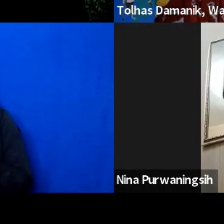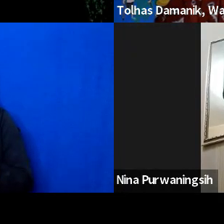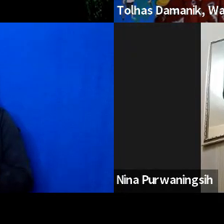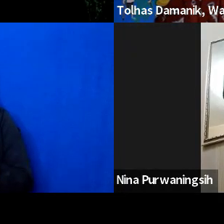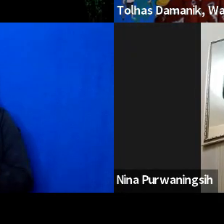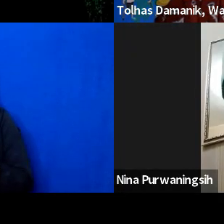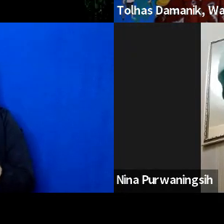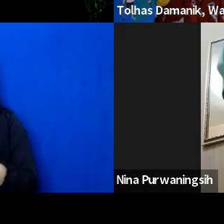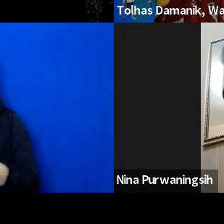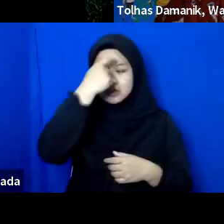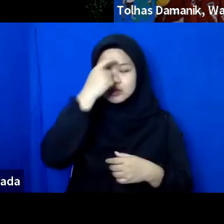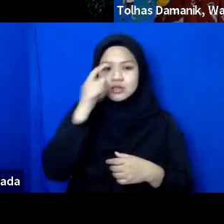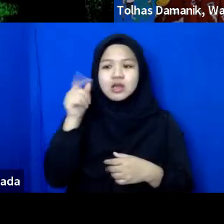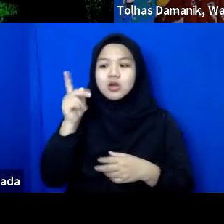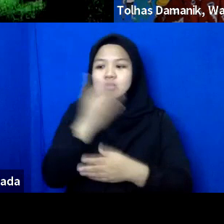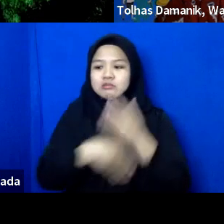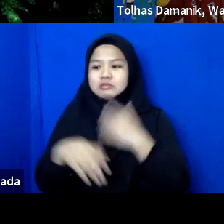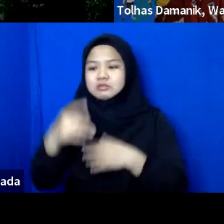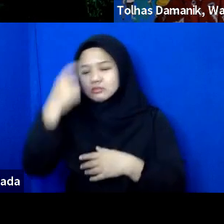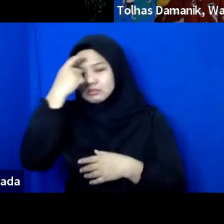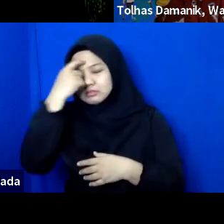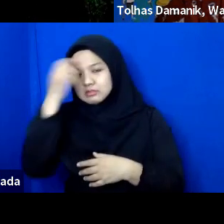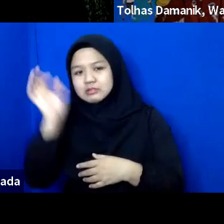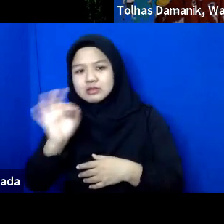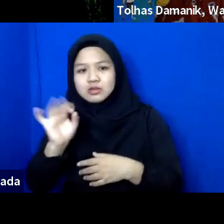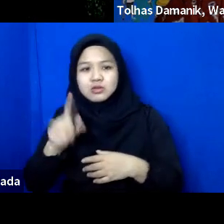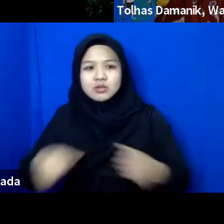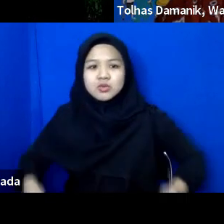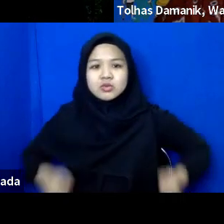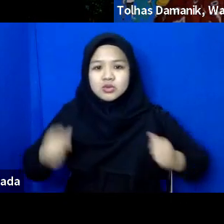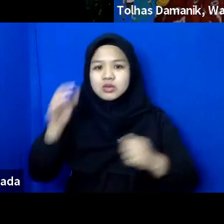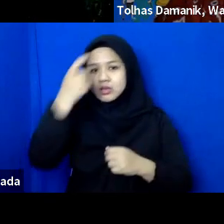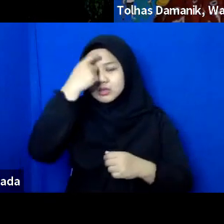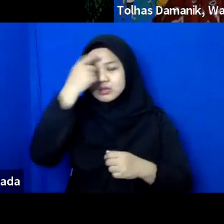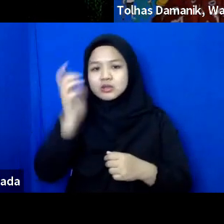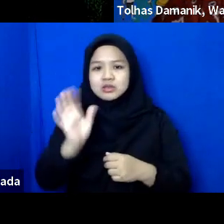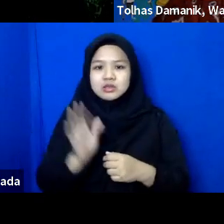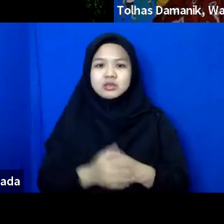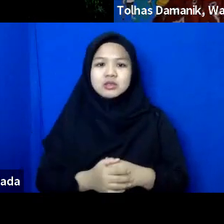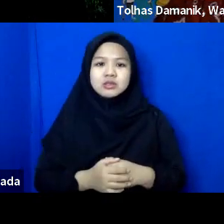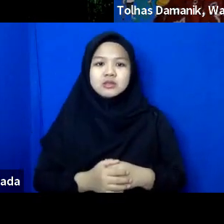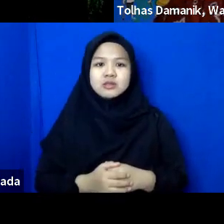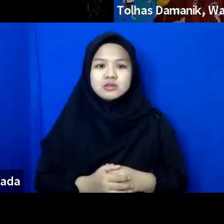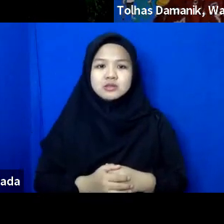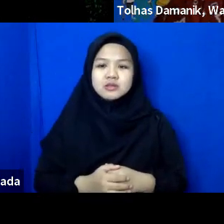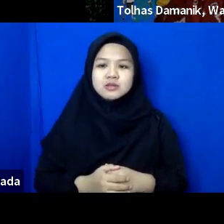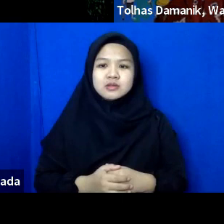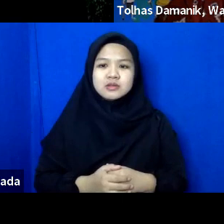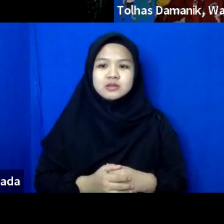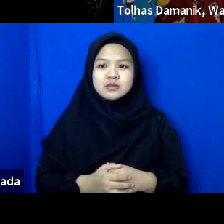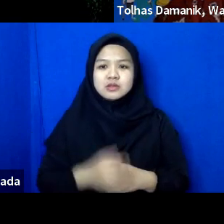sakit kalau sakit kalau ini tidak ada sakit kemudian lagi ini yang penting